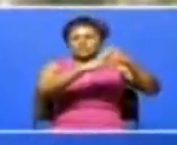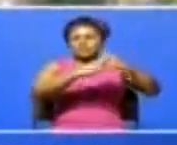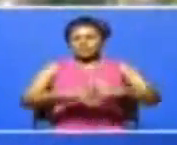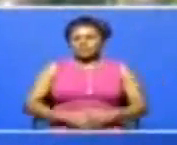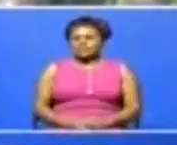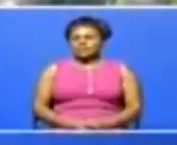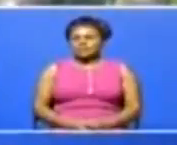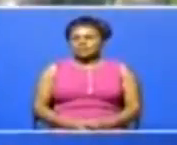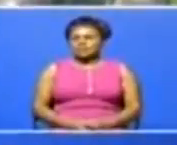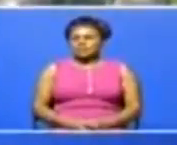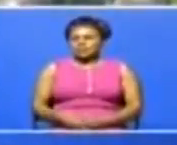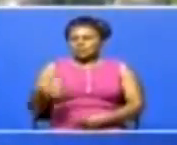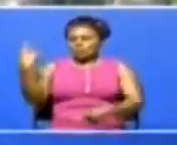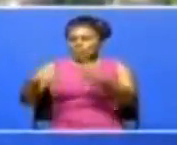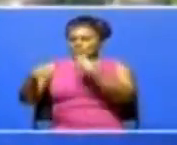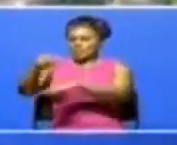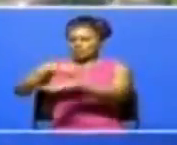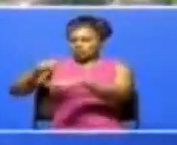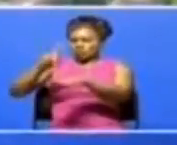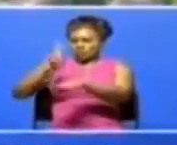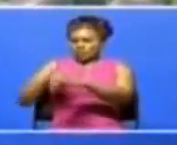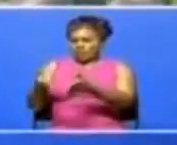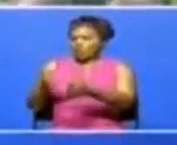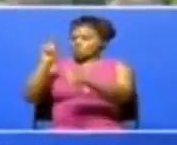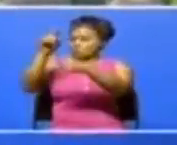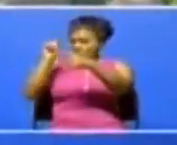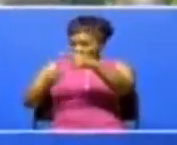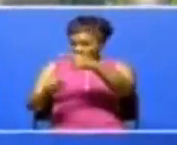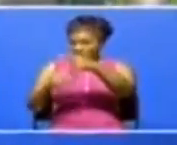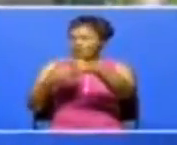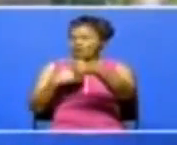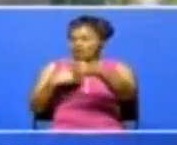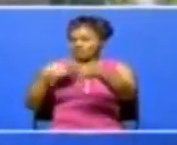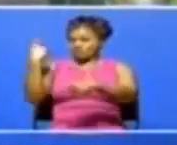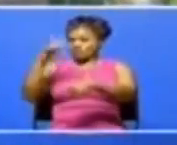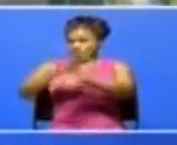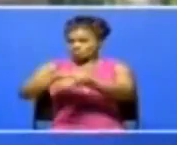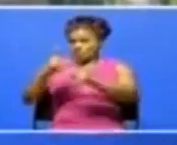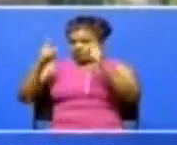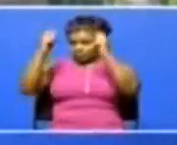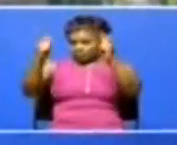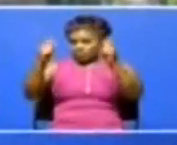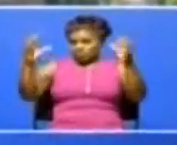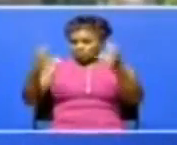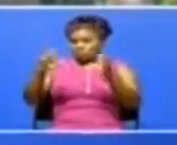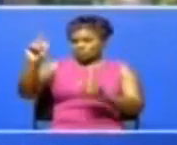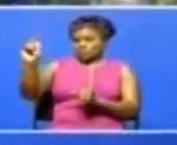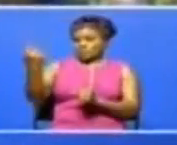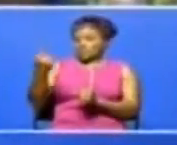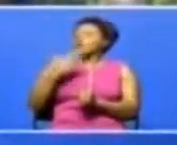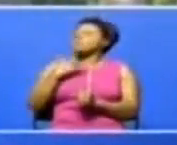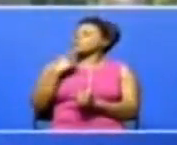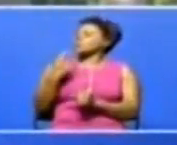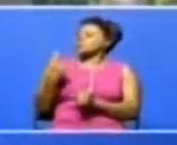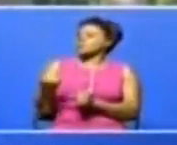You know, they beat us in national and we came here for a revenge mission as well as to win the title for Team Kenya. But what I can say is